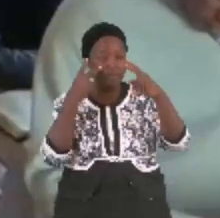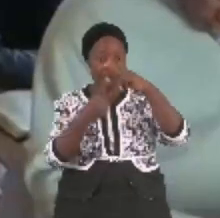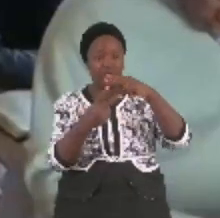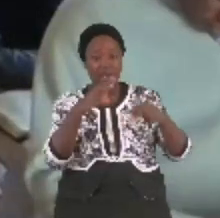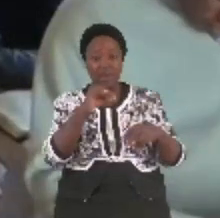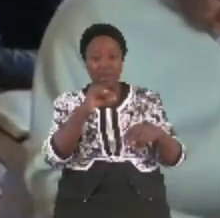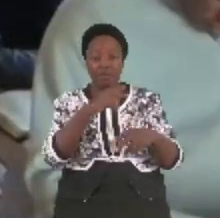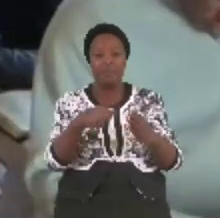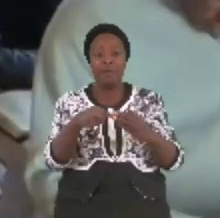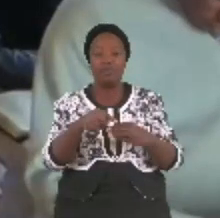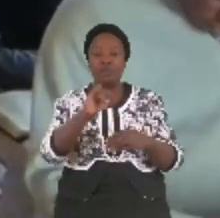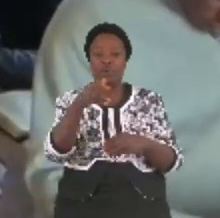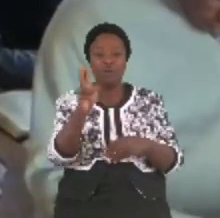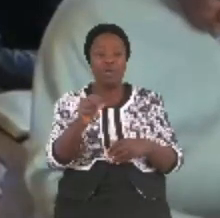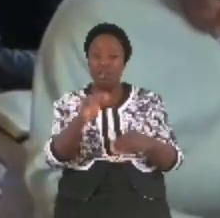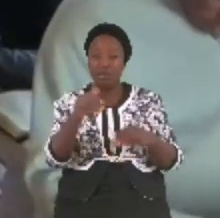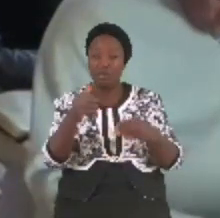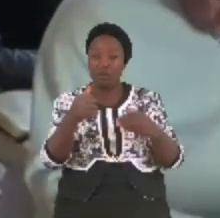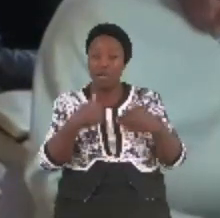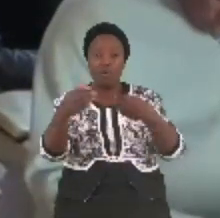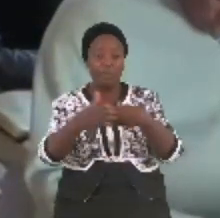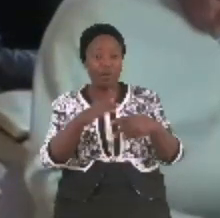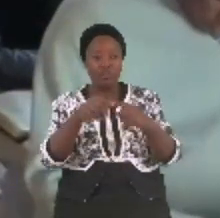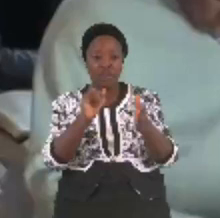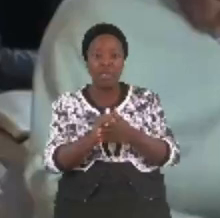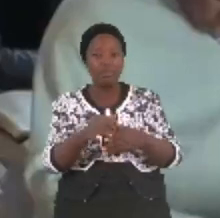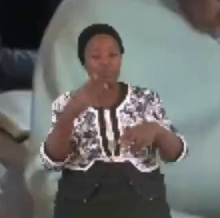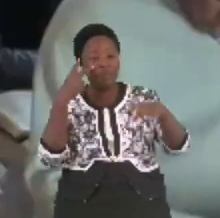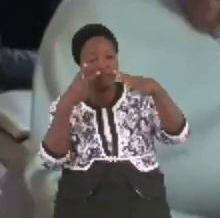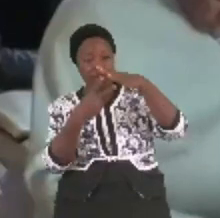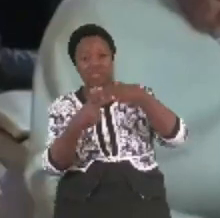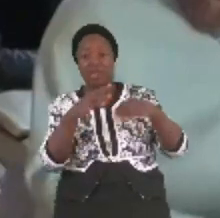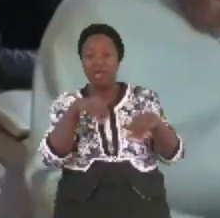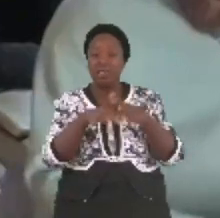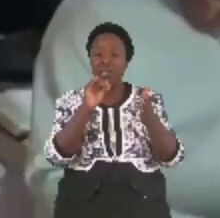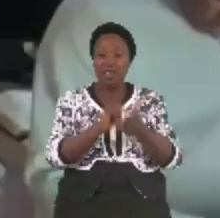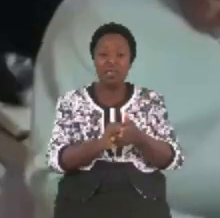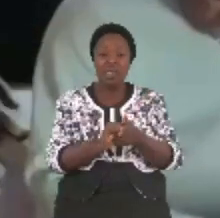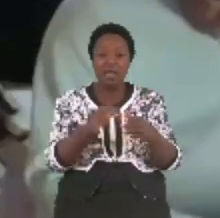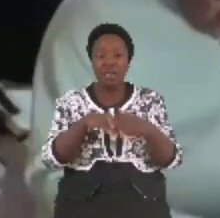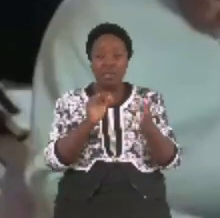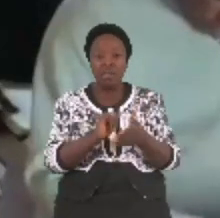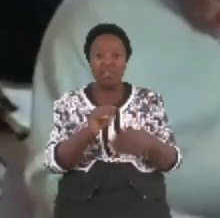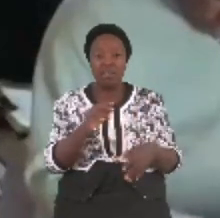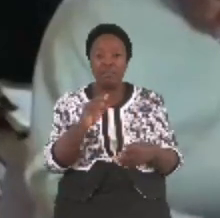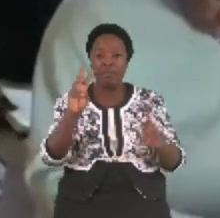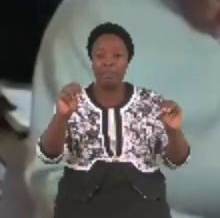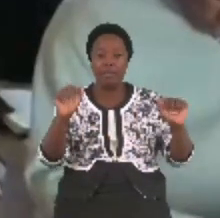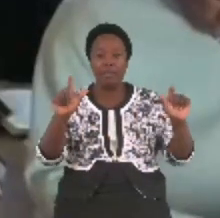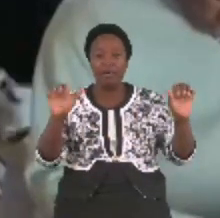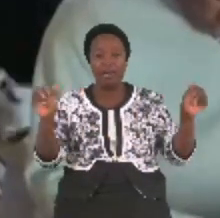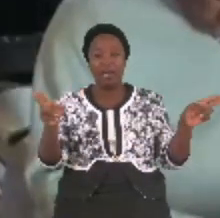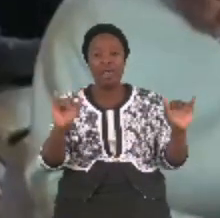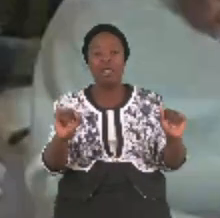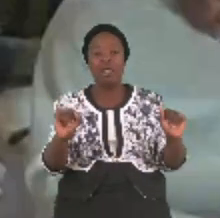donc repartir dans les prophéties de l'Ancien Testament. Malachie également a prophétisé au sujet de Jean.